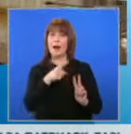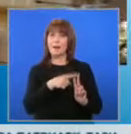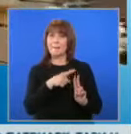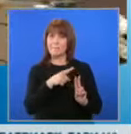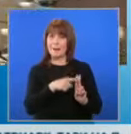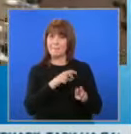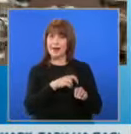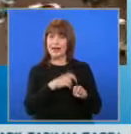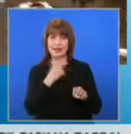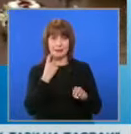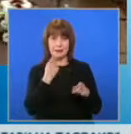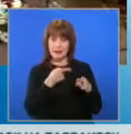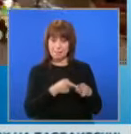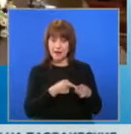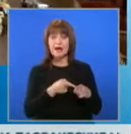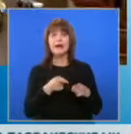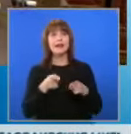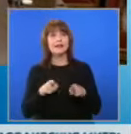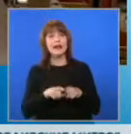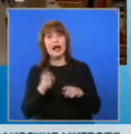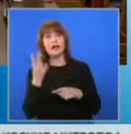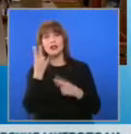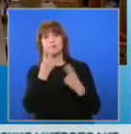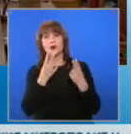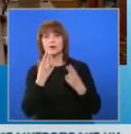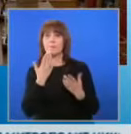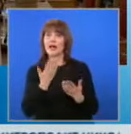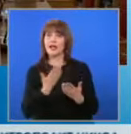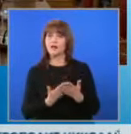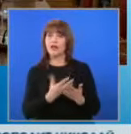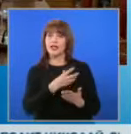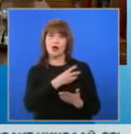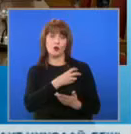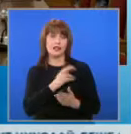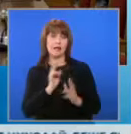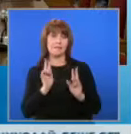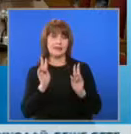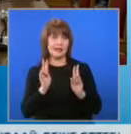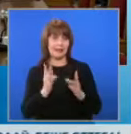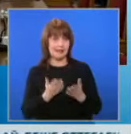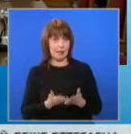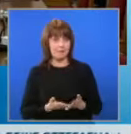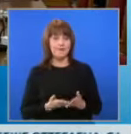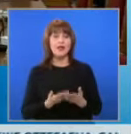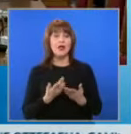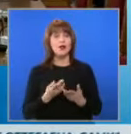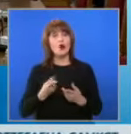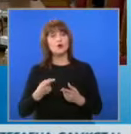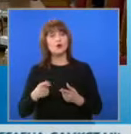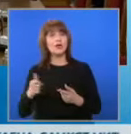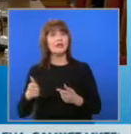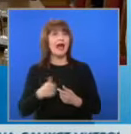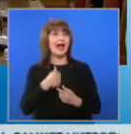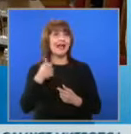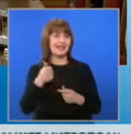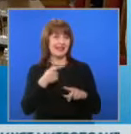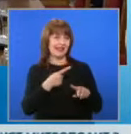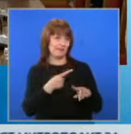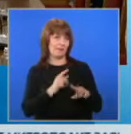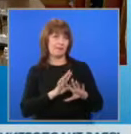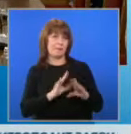Демократична България, така и от споразумението, предложено от ГЕРБ СДС. Но останалите лидери, освен Христо